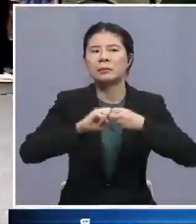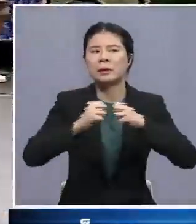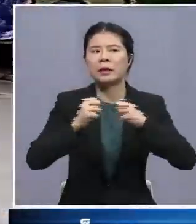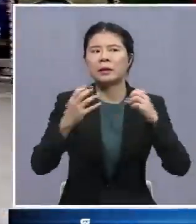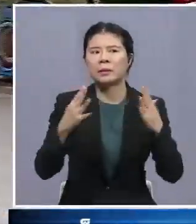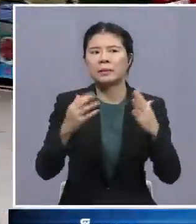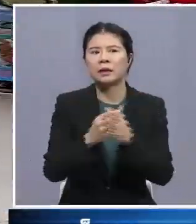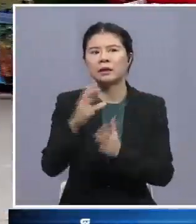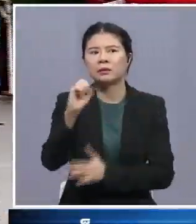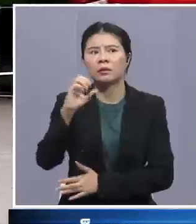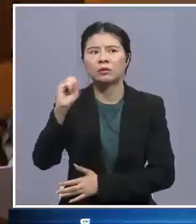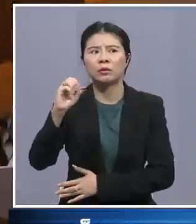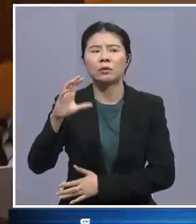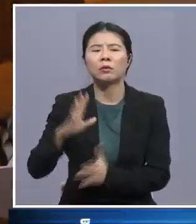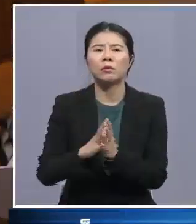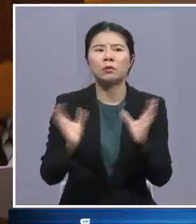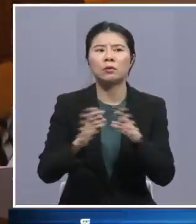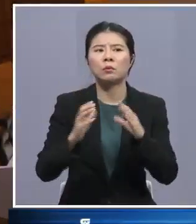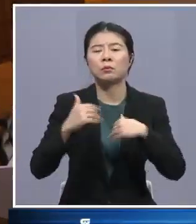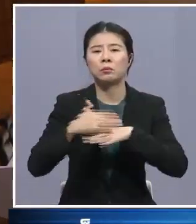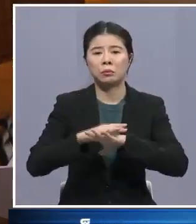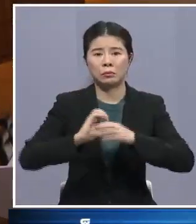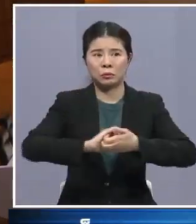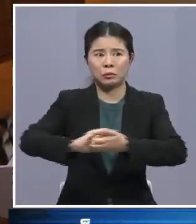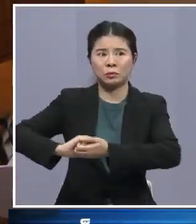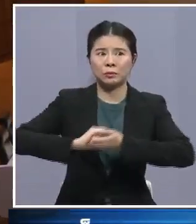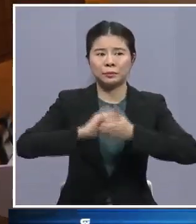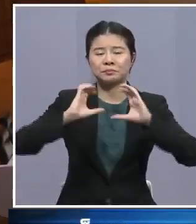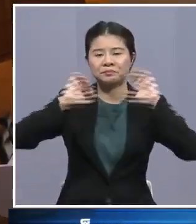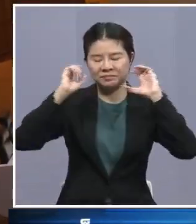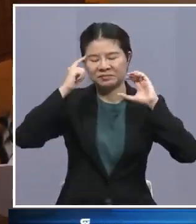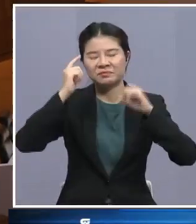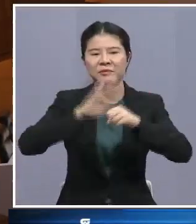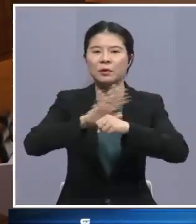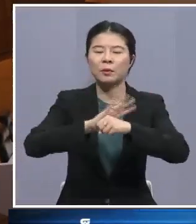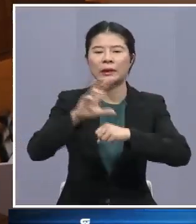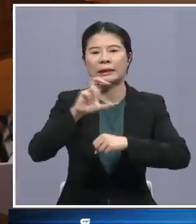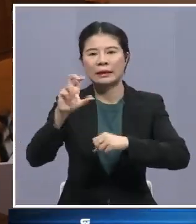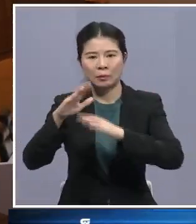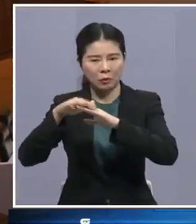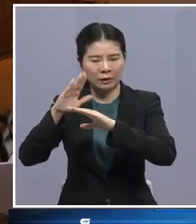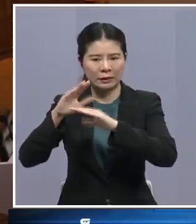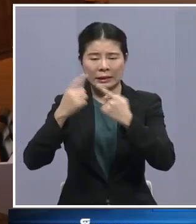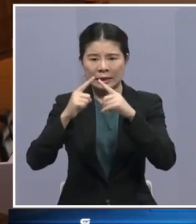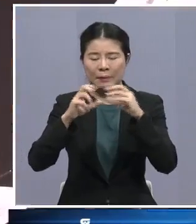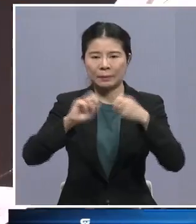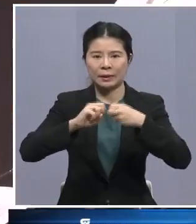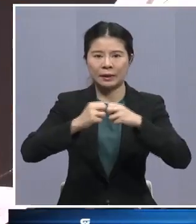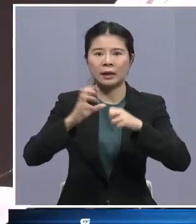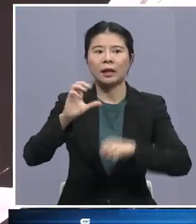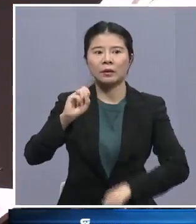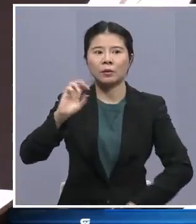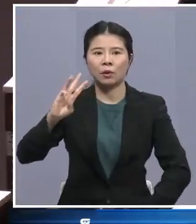เสียงสสพรรคร่วมรัฐบาลอันเนี้ยเพียงพออยู่แล้วแล้วถ้าเกิดจะมีปัญหาก็อาจจะเป็นปัญหาในชั้นของวุฒิสภานะ